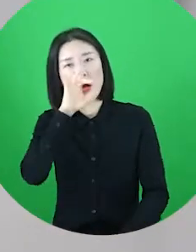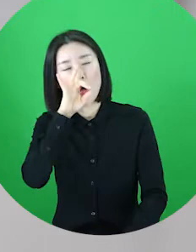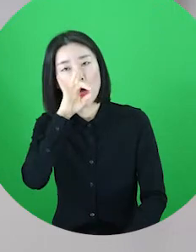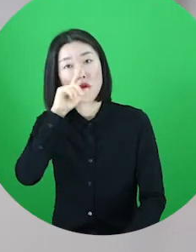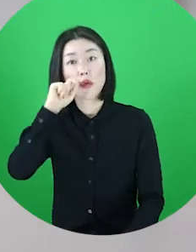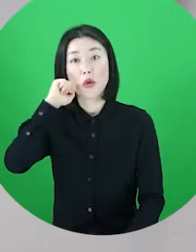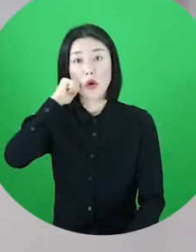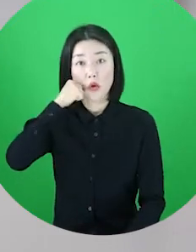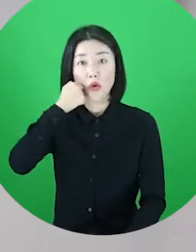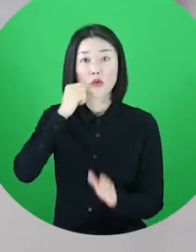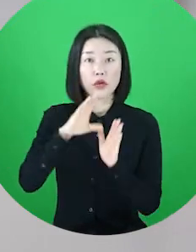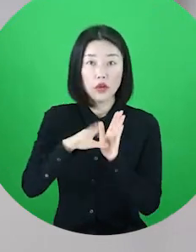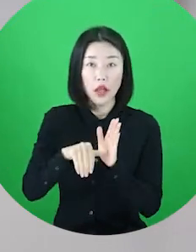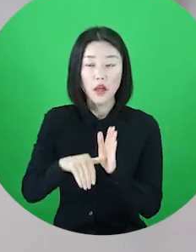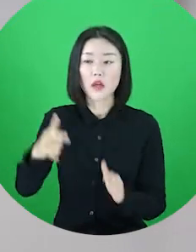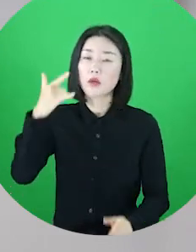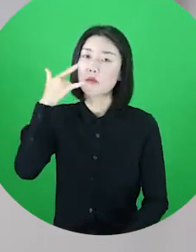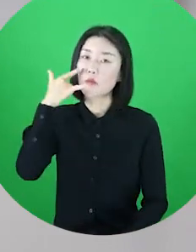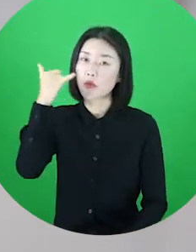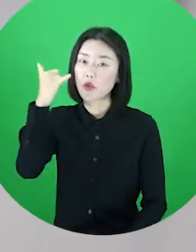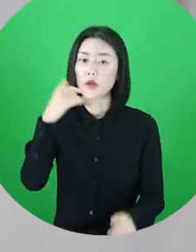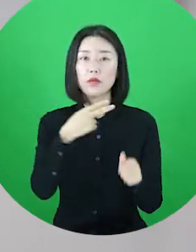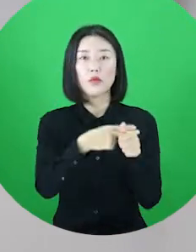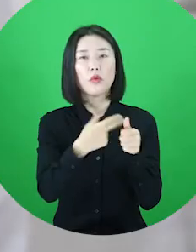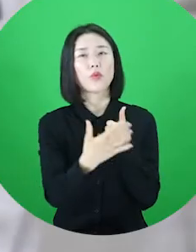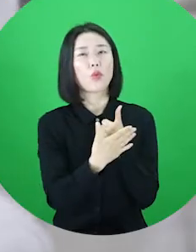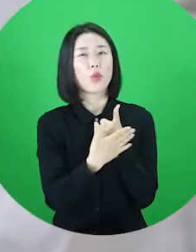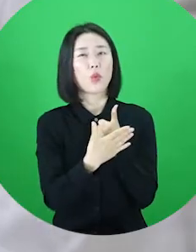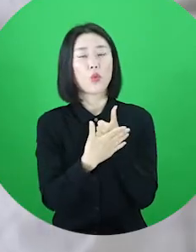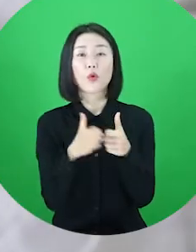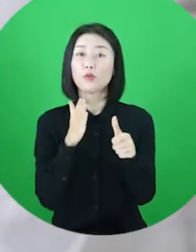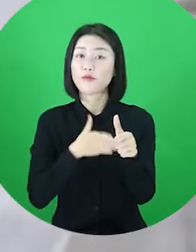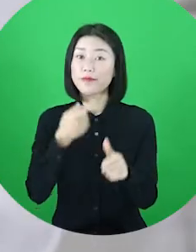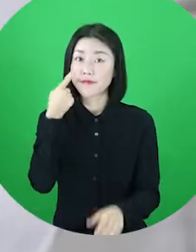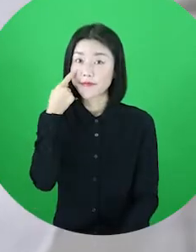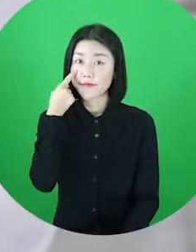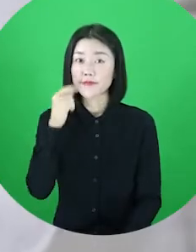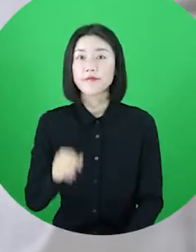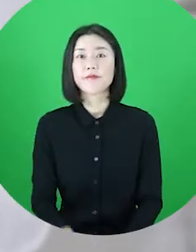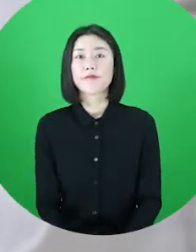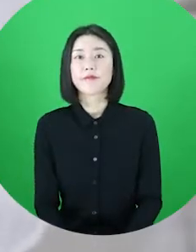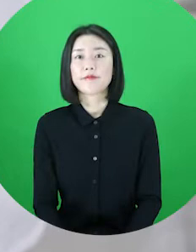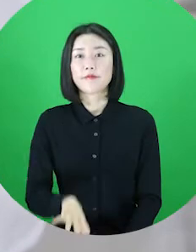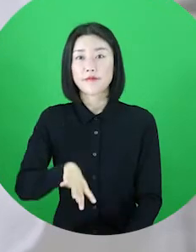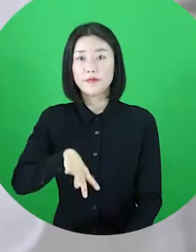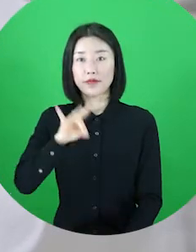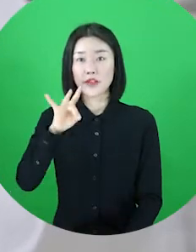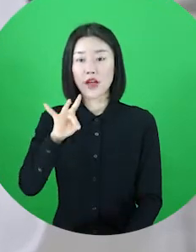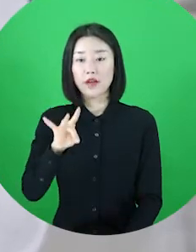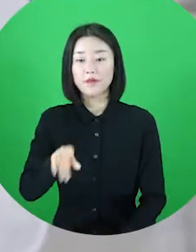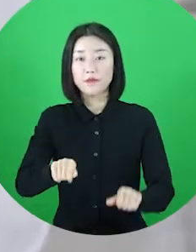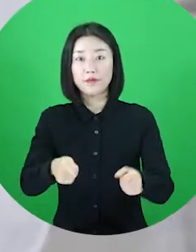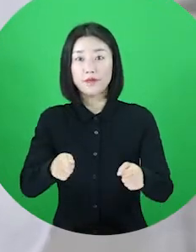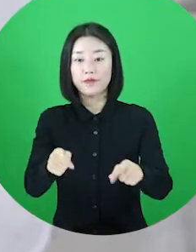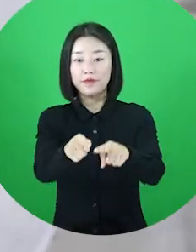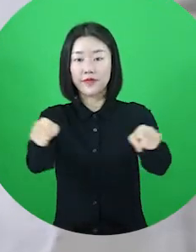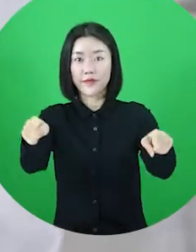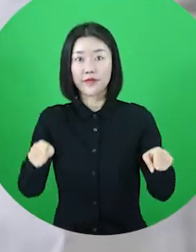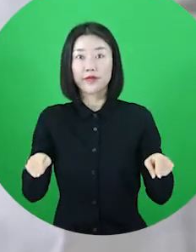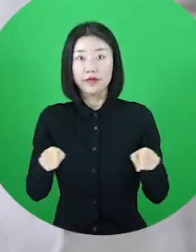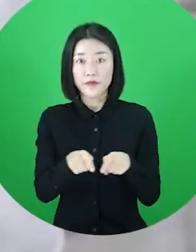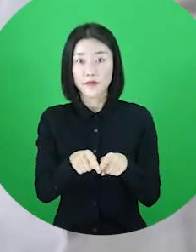부모님이나 선생님에게 도움을 요청해 주세요. 후라이팬을 가스레인지 가운데에 잘 놓아